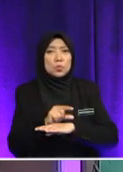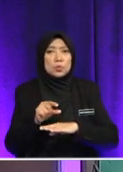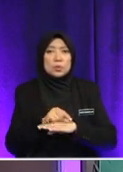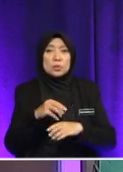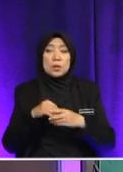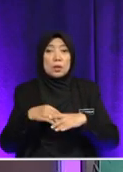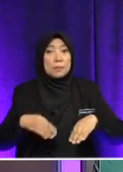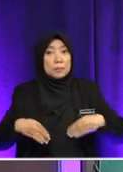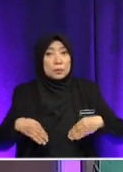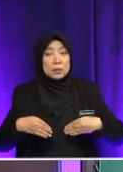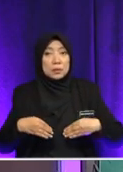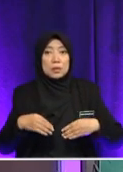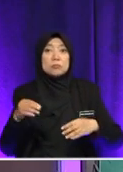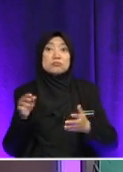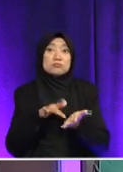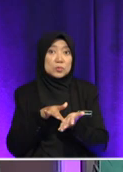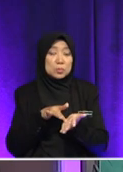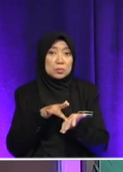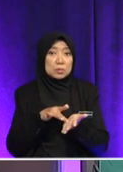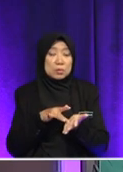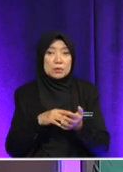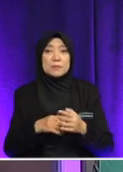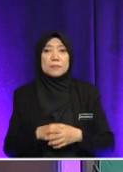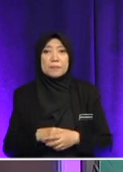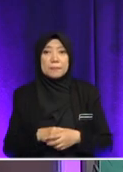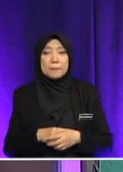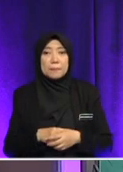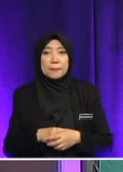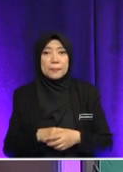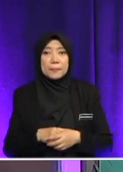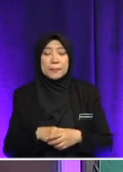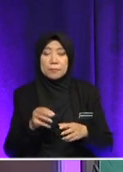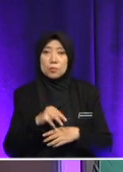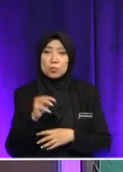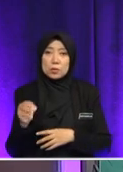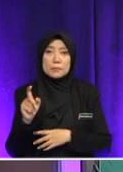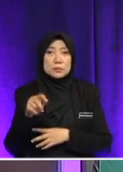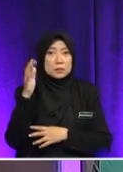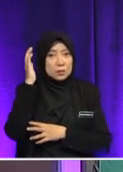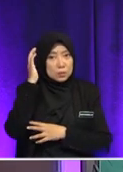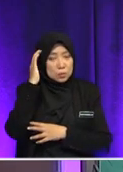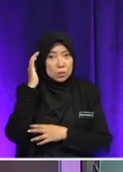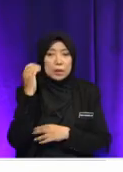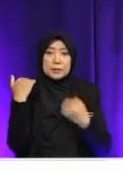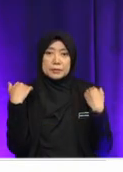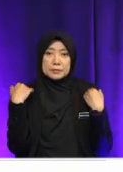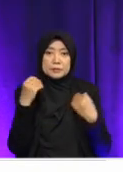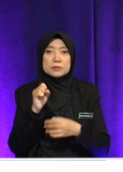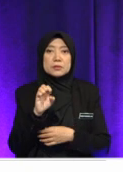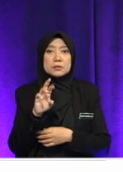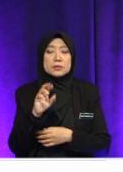bidang perubahan jadi murid-murid kita tahu oke salah satunya kita ada serami